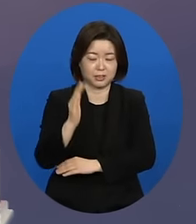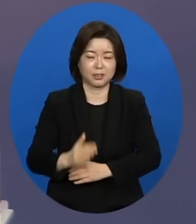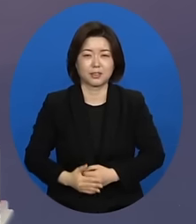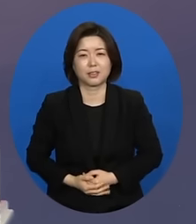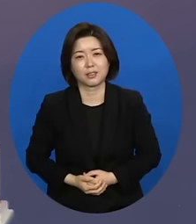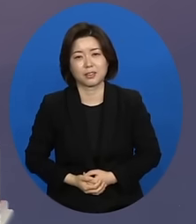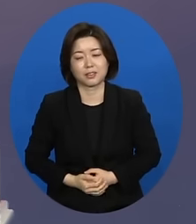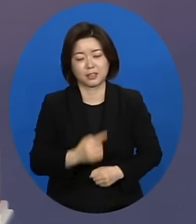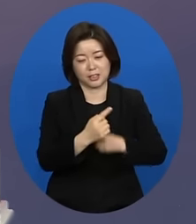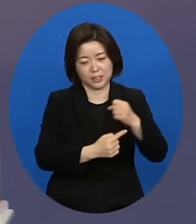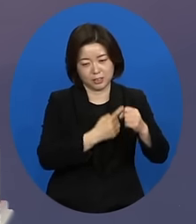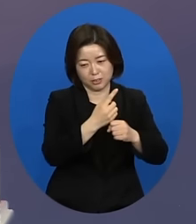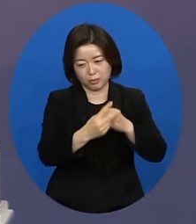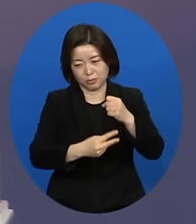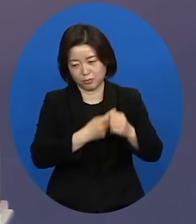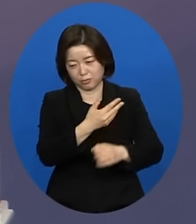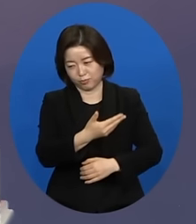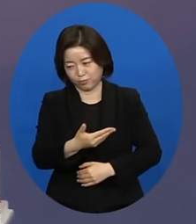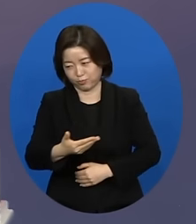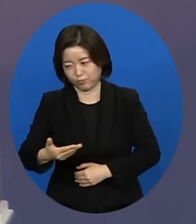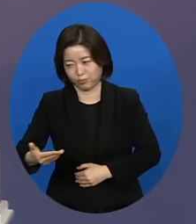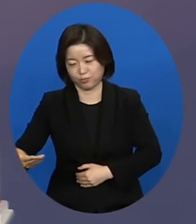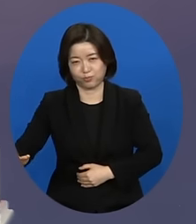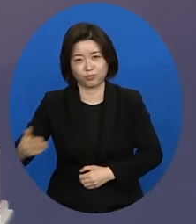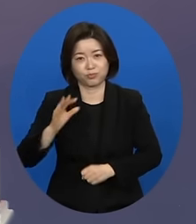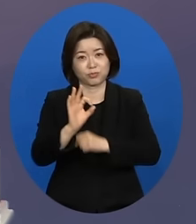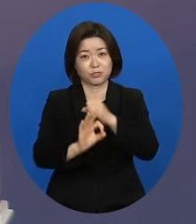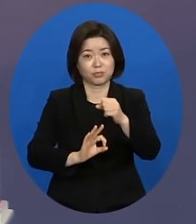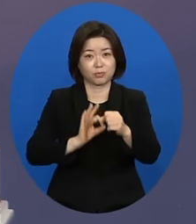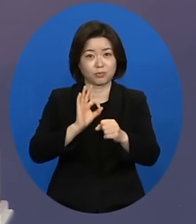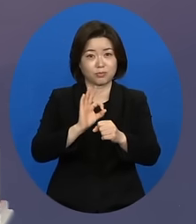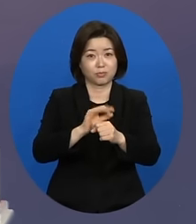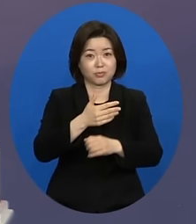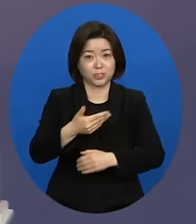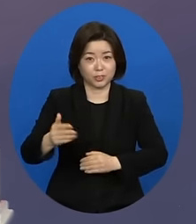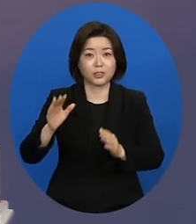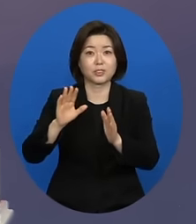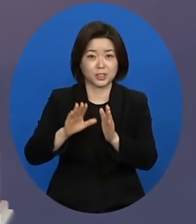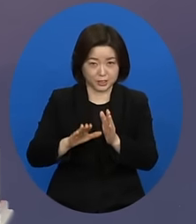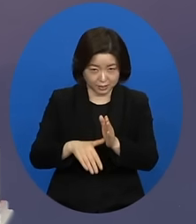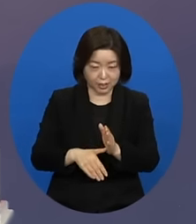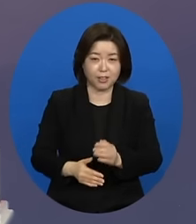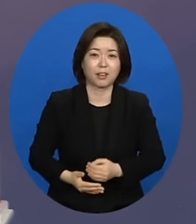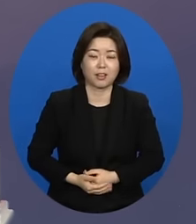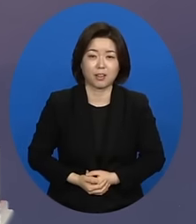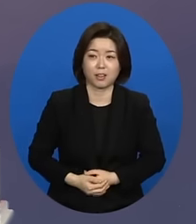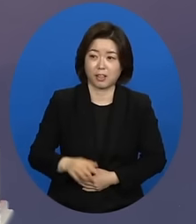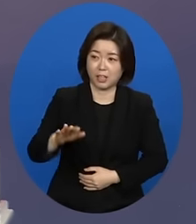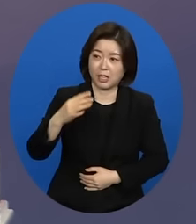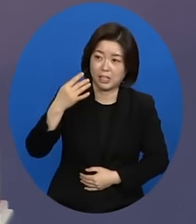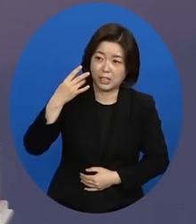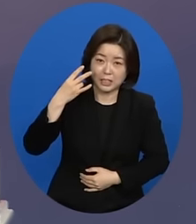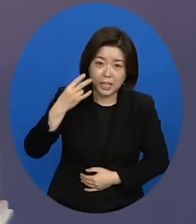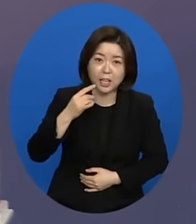1년이 지나고 2년이 지나고 5년이 지나고 10년이 지난 어느 날, 예, 예, 어머니.